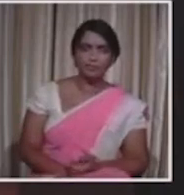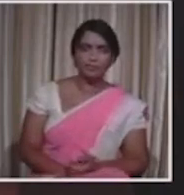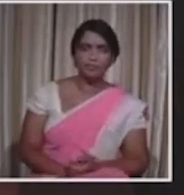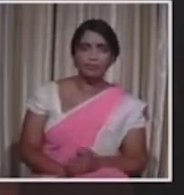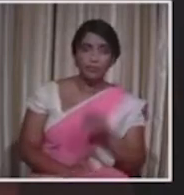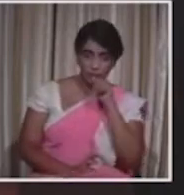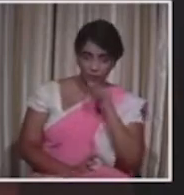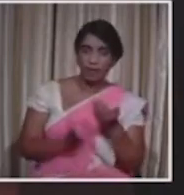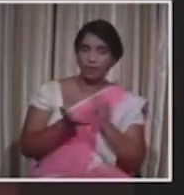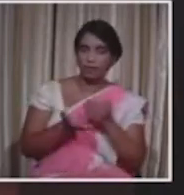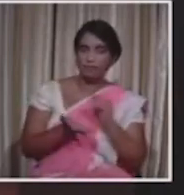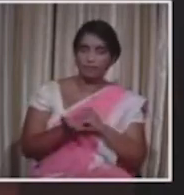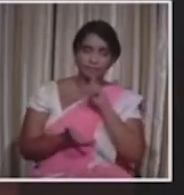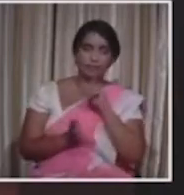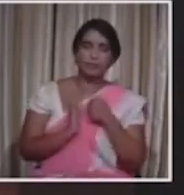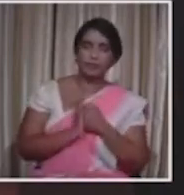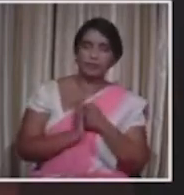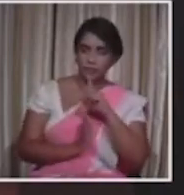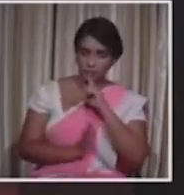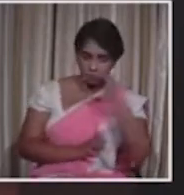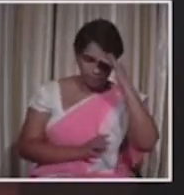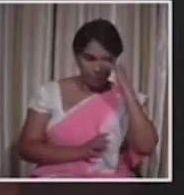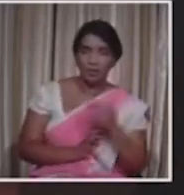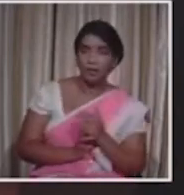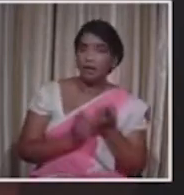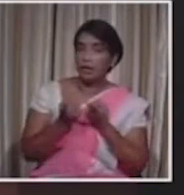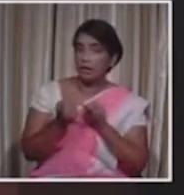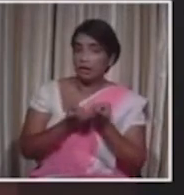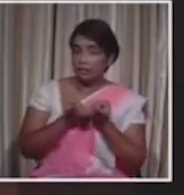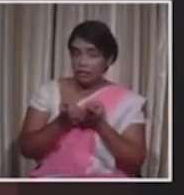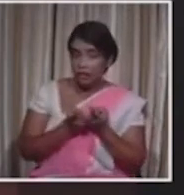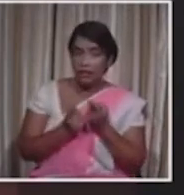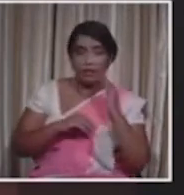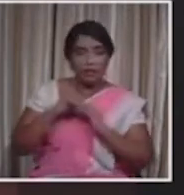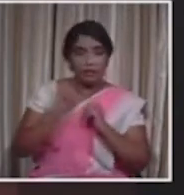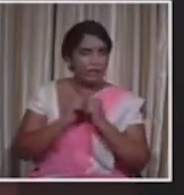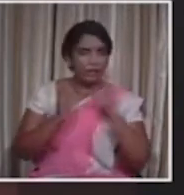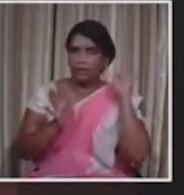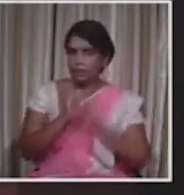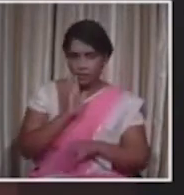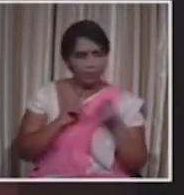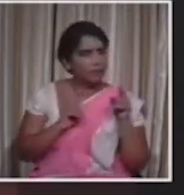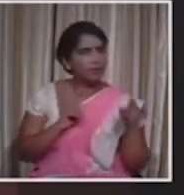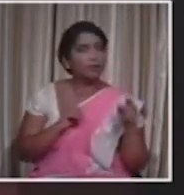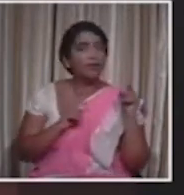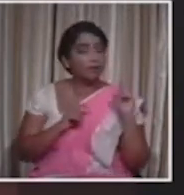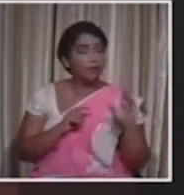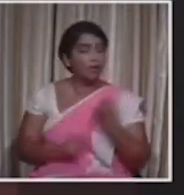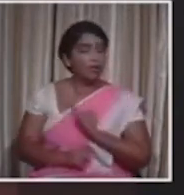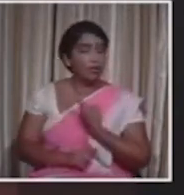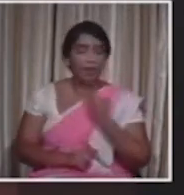ඕන මේක නැවත නැවතත් ගරු කථානායකතුමනි තරඟකාරී ක්‍රමවේදය බැහැර කරලා ඒක